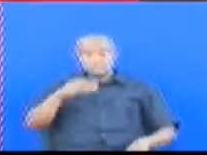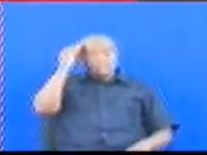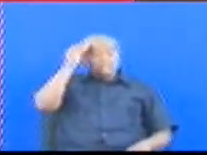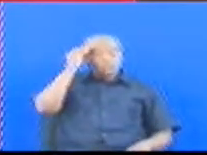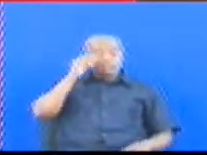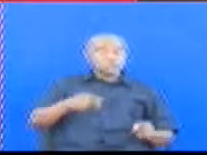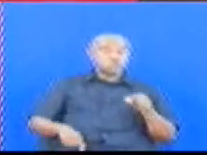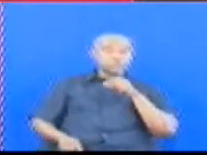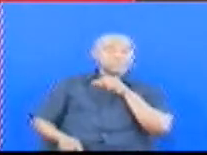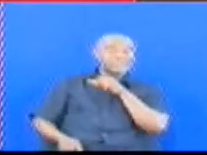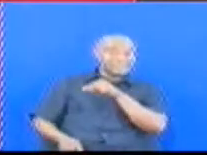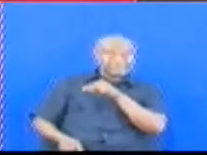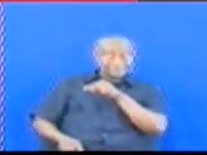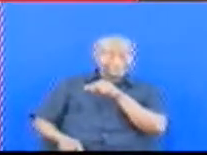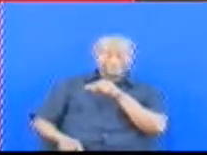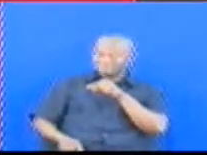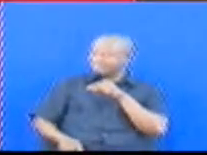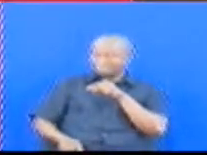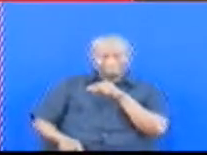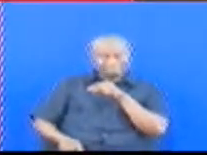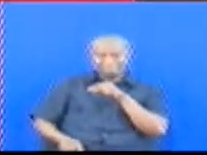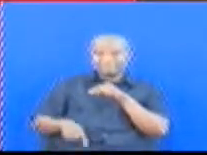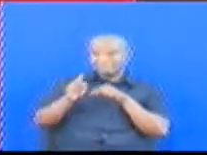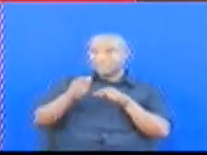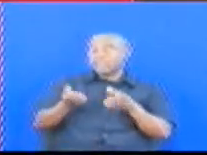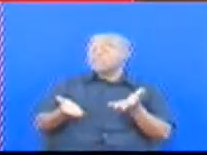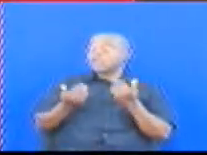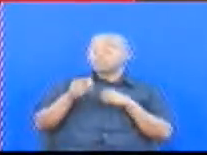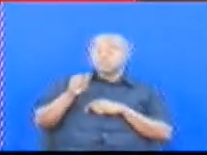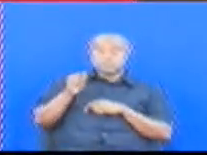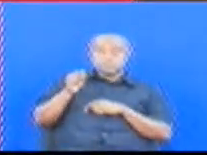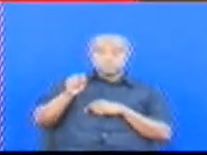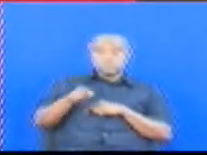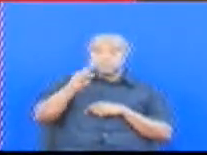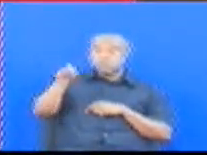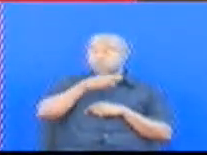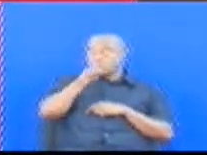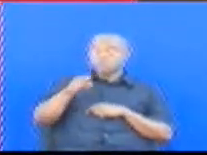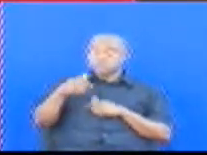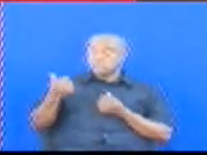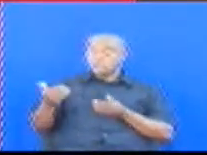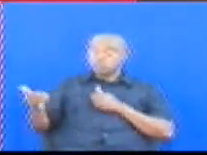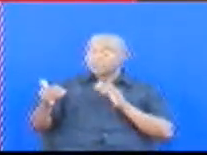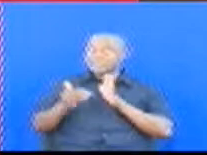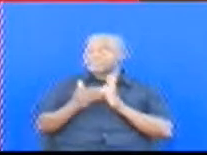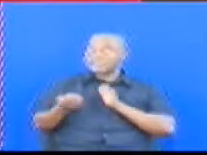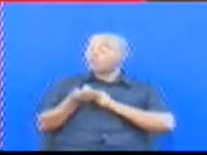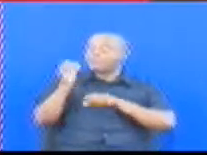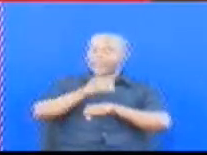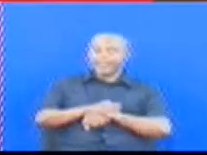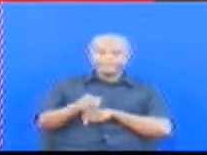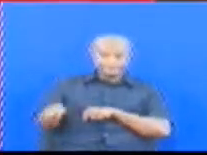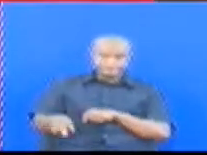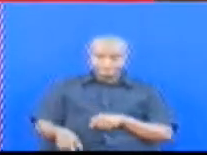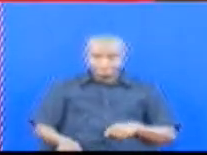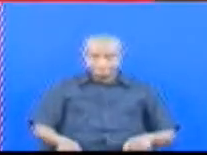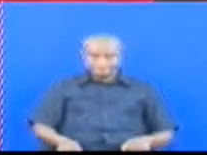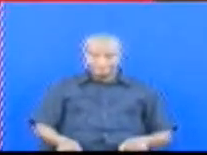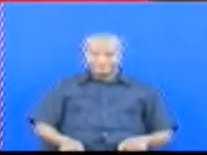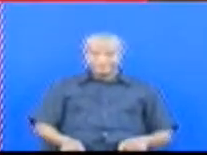ya mawazo mengi ambayo yanaweza kusababisha tukakosa wanasheria makini. Mheshimiwa Naibu